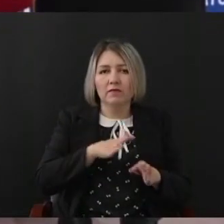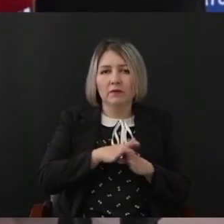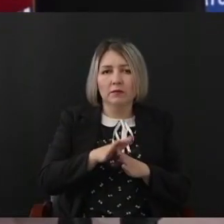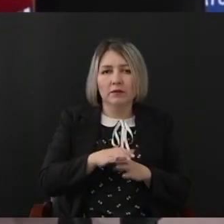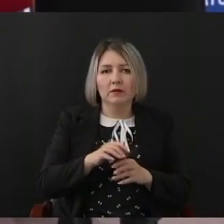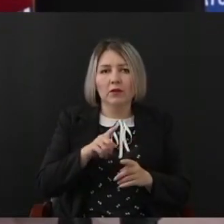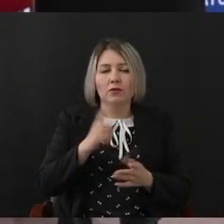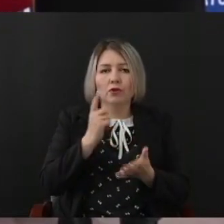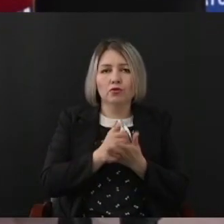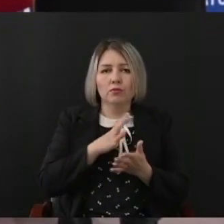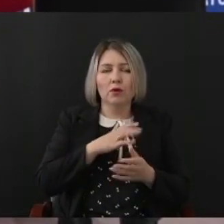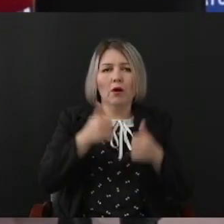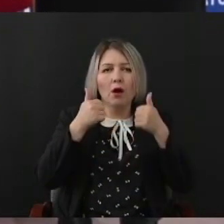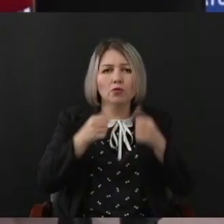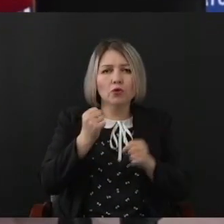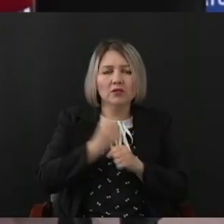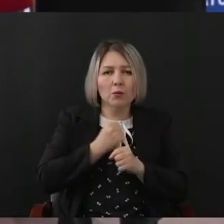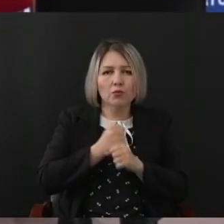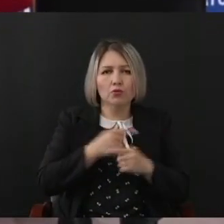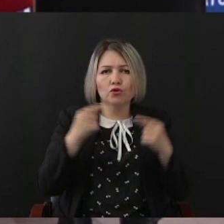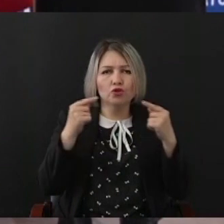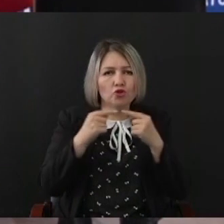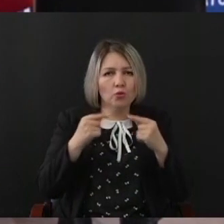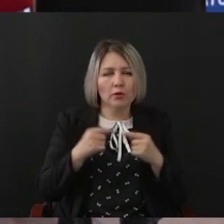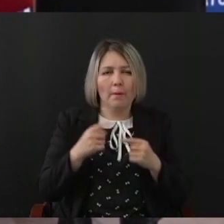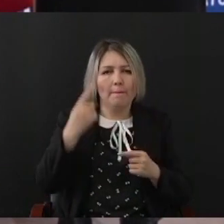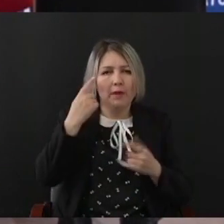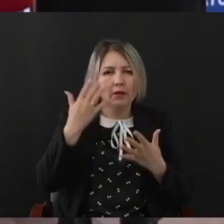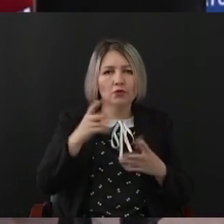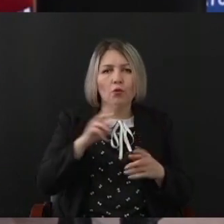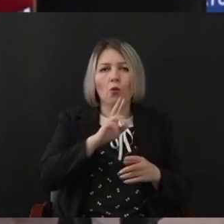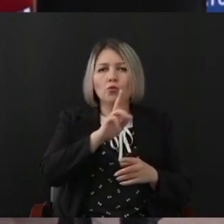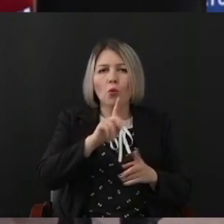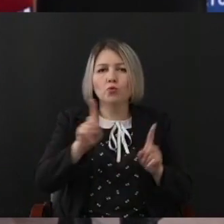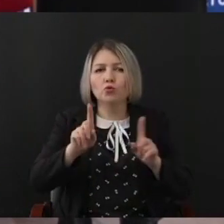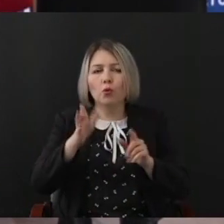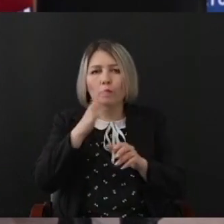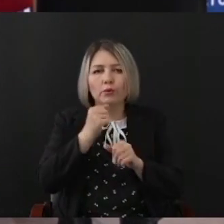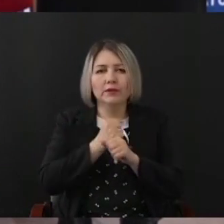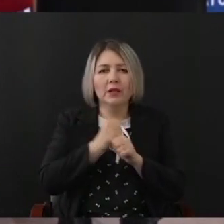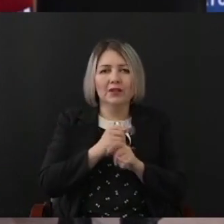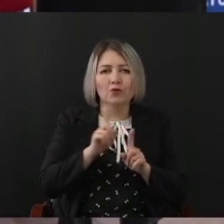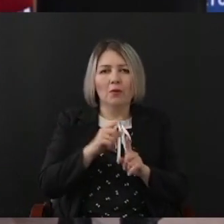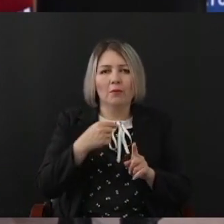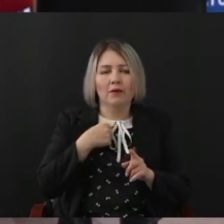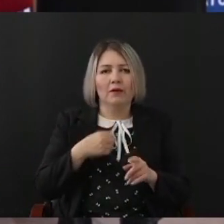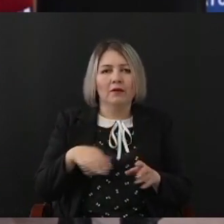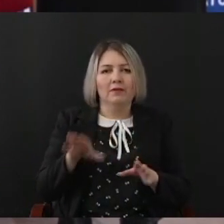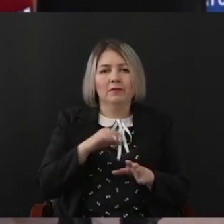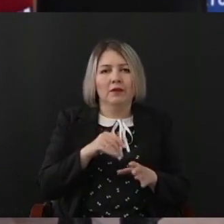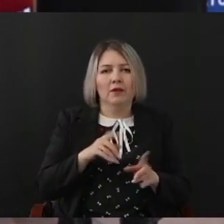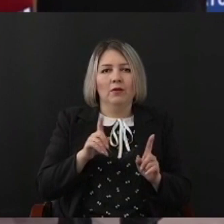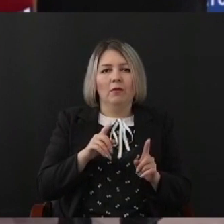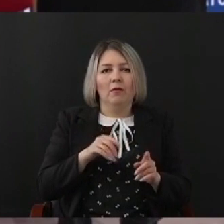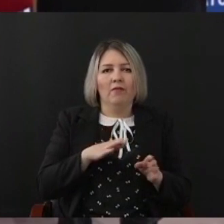и понятно, кто что будет делать. Реальные сроки не с точки зрения, чтобы мы не устали, выполняя ту или иную работу, а с